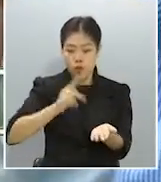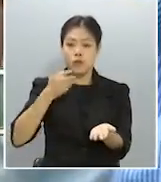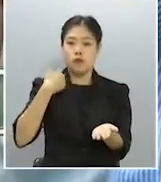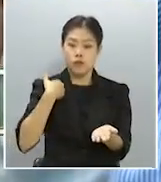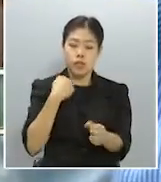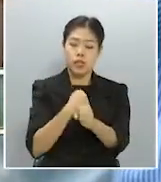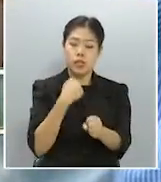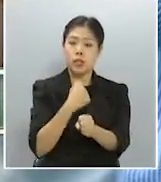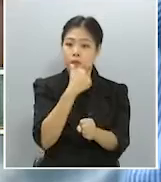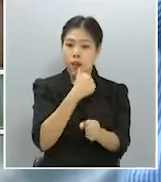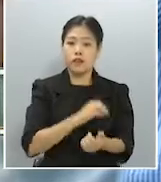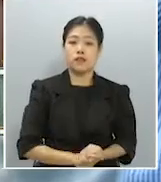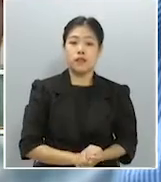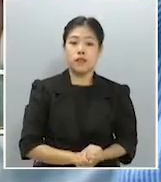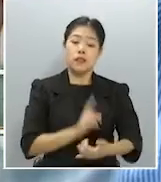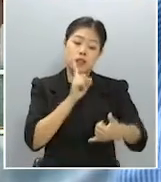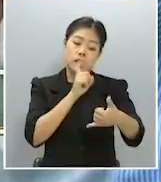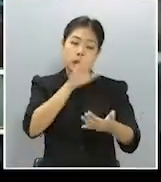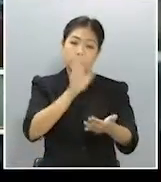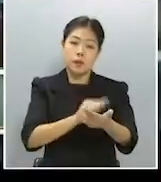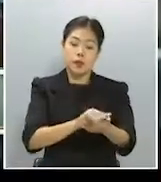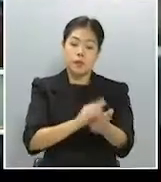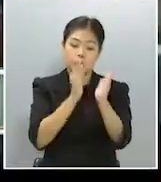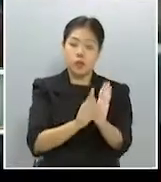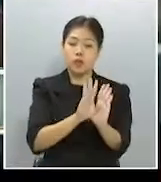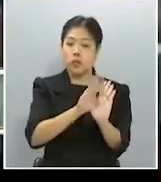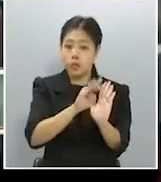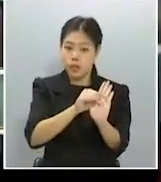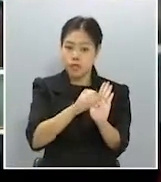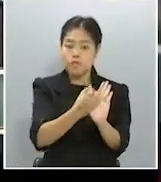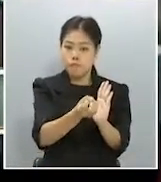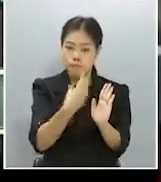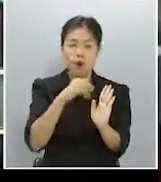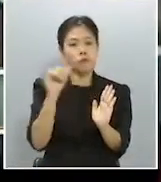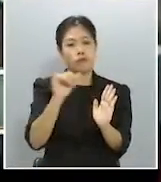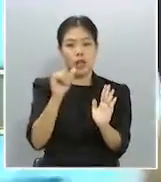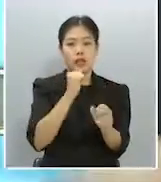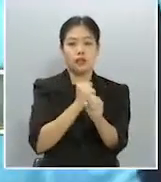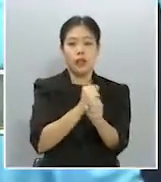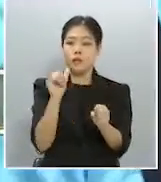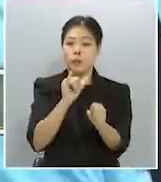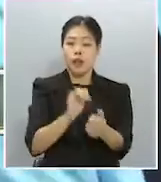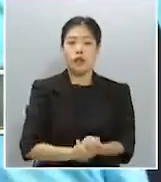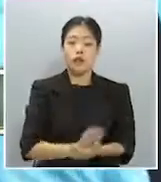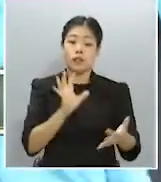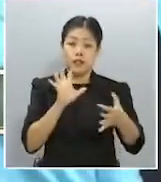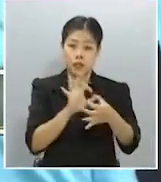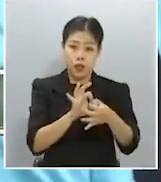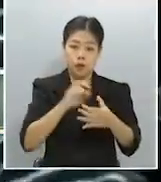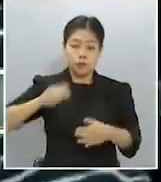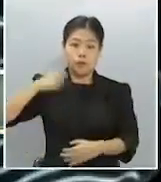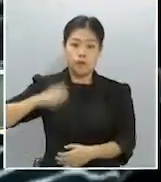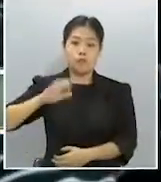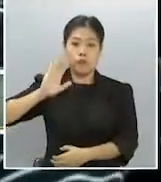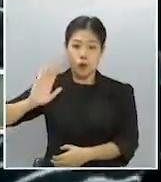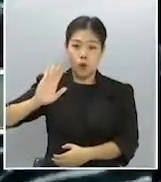ปคดีส่วนการเรียกสอบพยาน40ปากและแม่ค้าลอตเตอรี่กองปราบยังไม่มีการดำเนินการส่วนประเด็นที่ทนายความของร้อยตำรวจโท